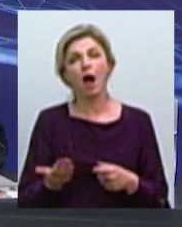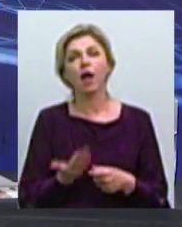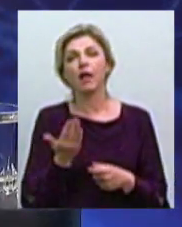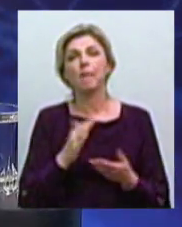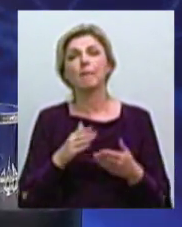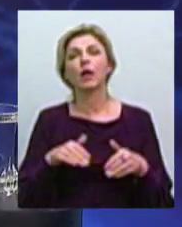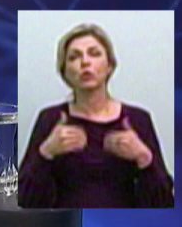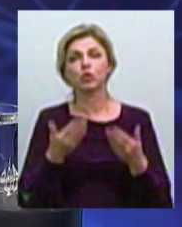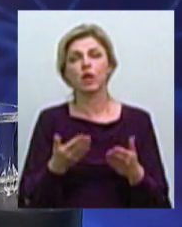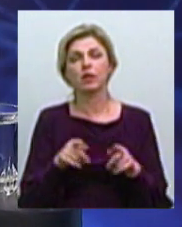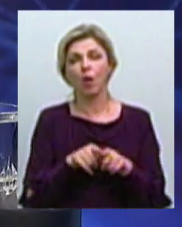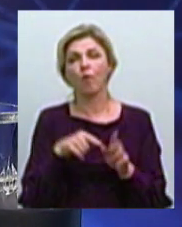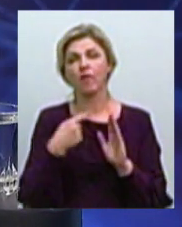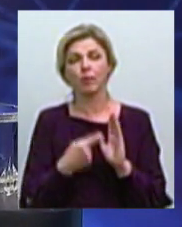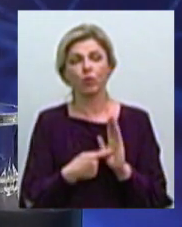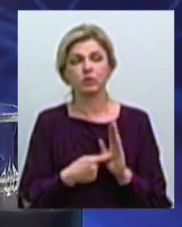например, такой вопрос, да?